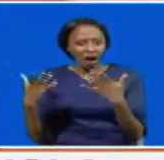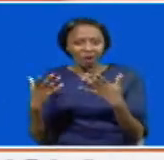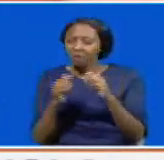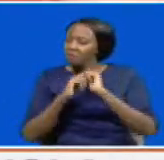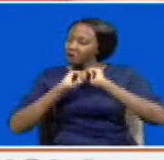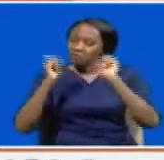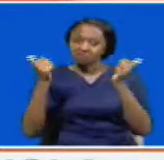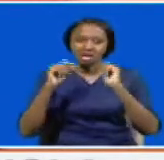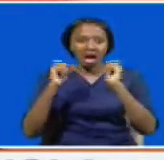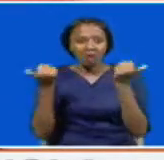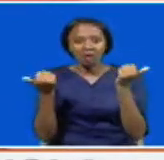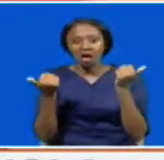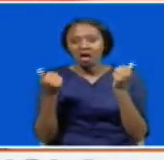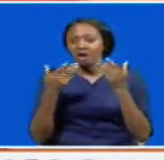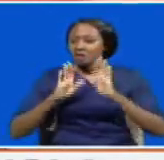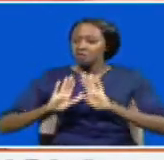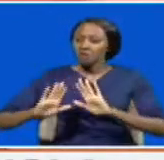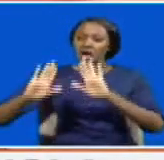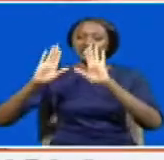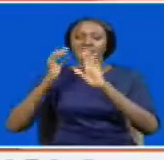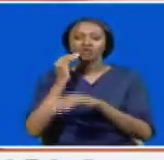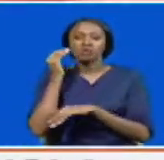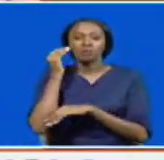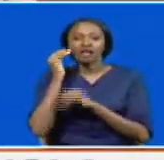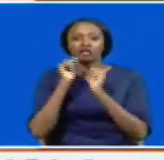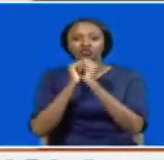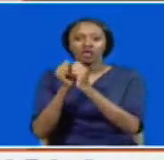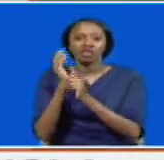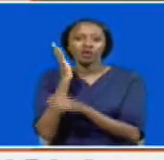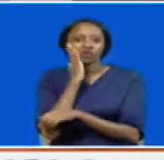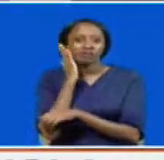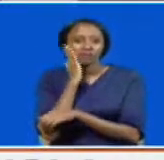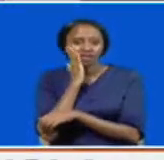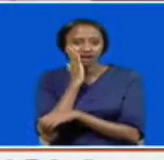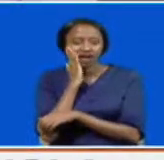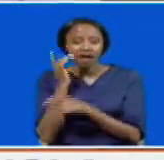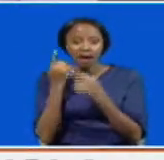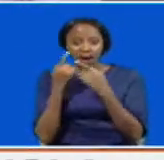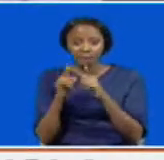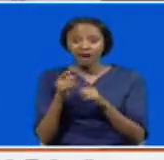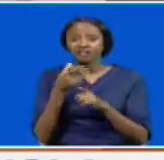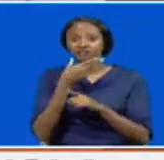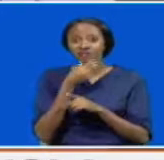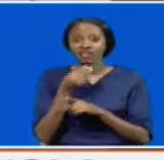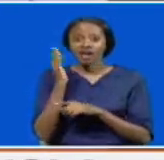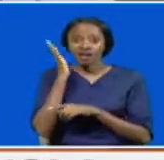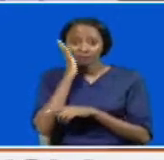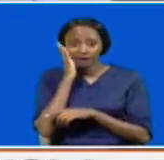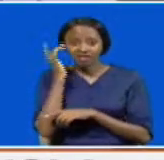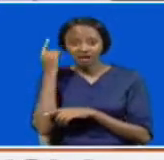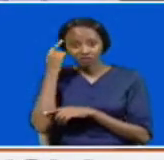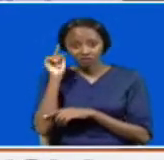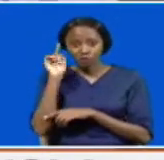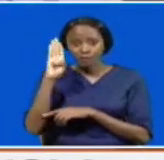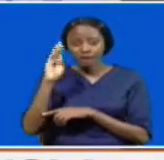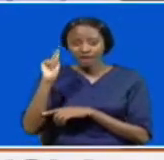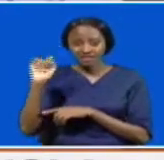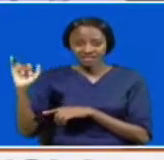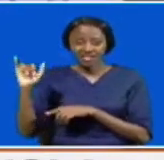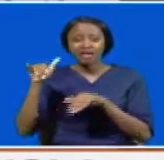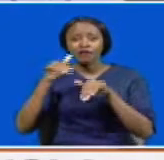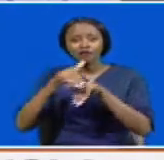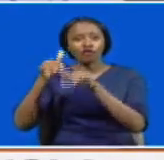sawa, acha nimewasha nyumbani na mami. Babake na mamake Betty wote ni wafuasi wa dhehebu la Paul